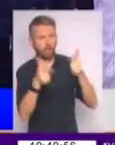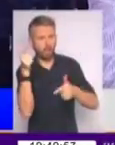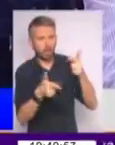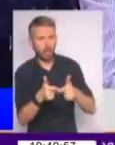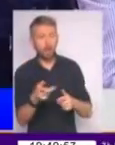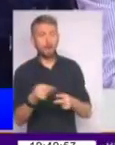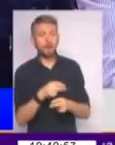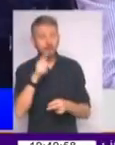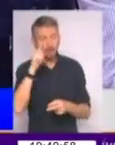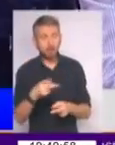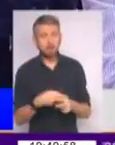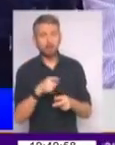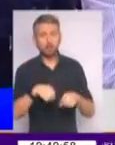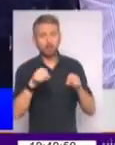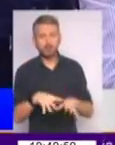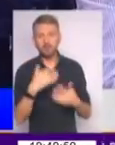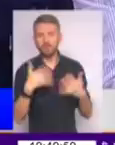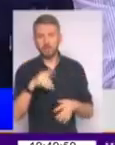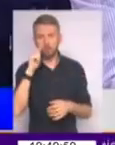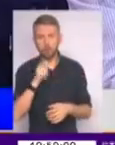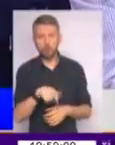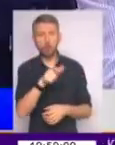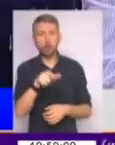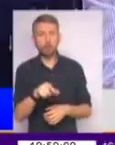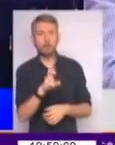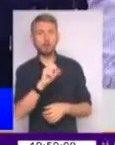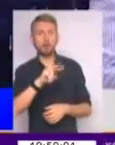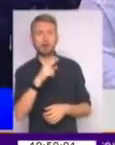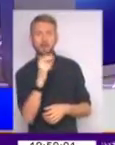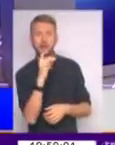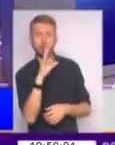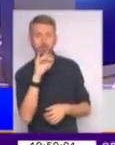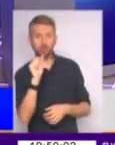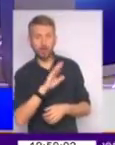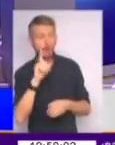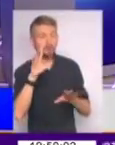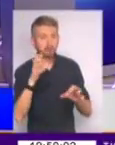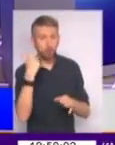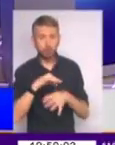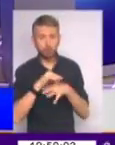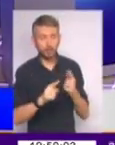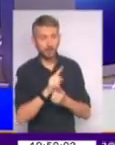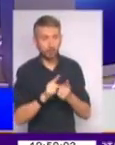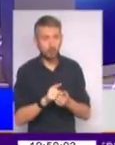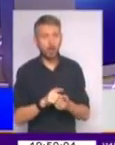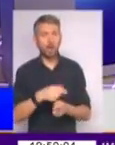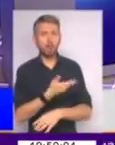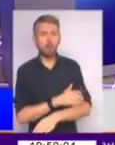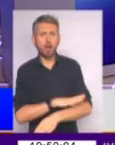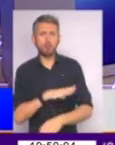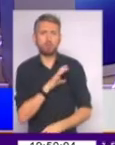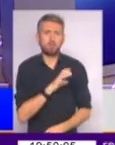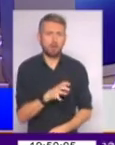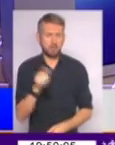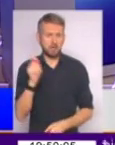цього рішення ми втратимо Україну. Люди Бальцаровича не сприймали, коли він проводив реформи. А поляки були набагато бідніші, ніж ми. Приїжджали в нас на західний